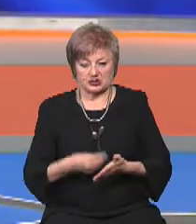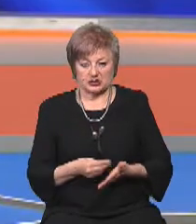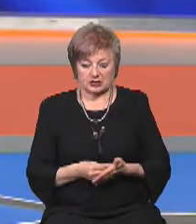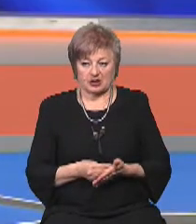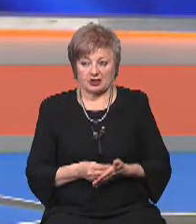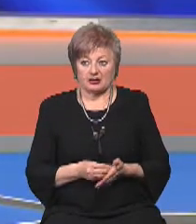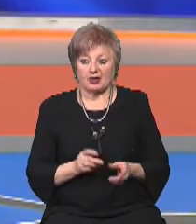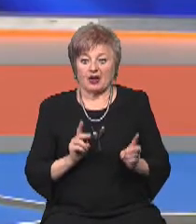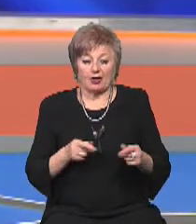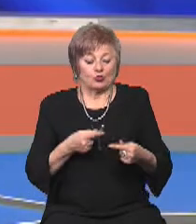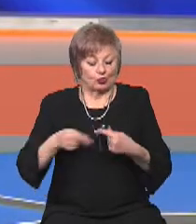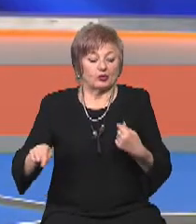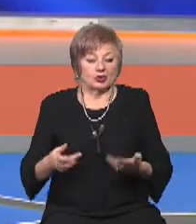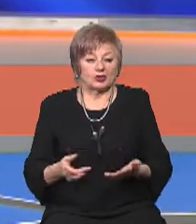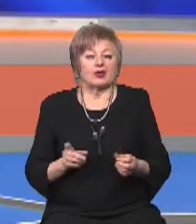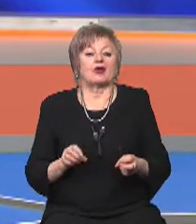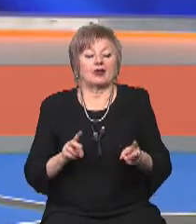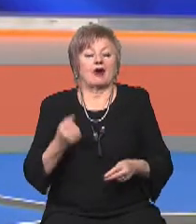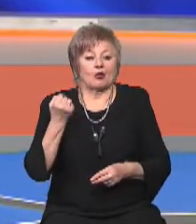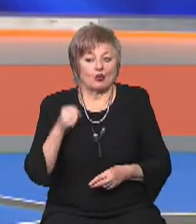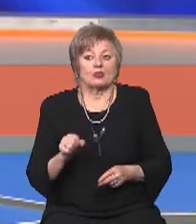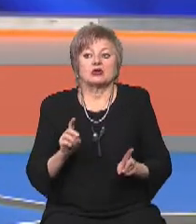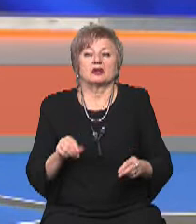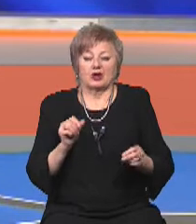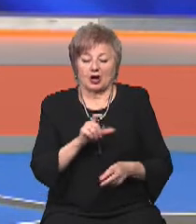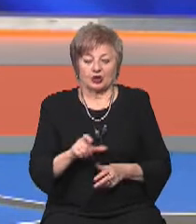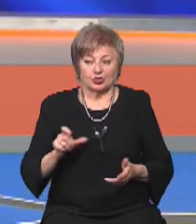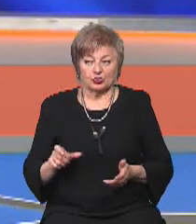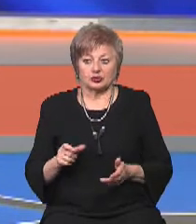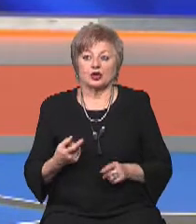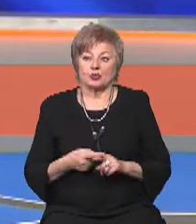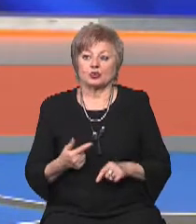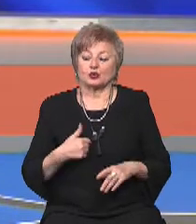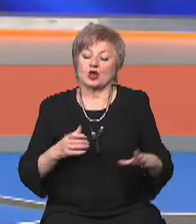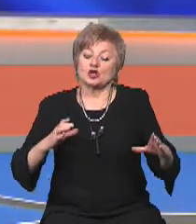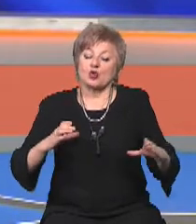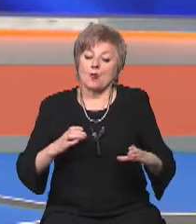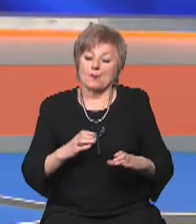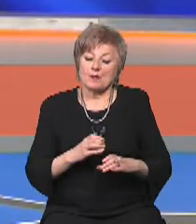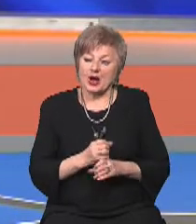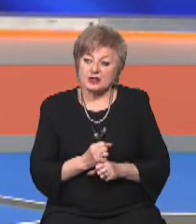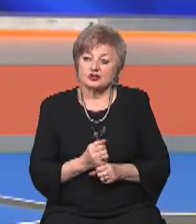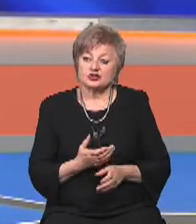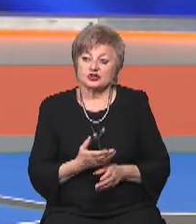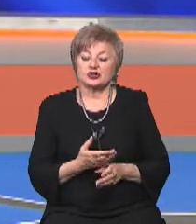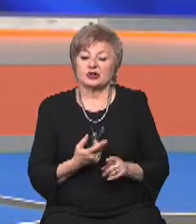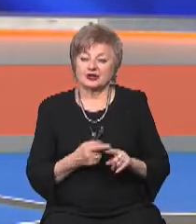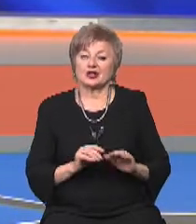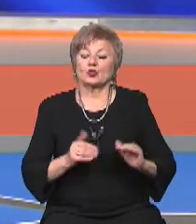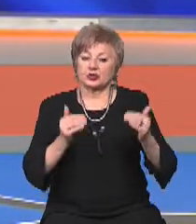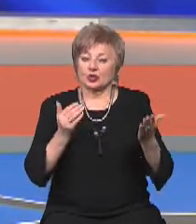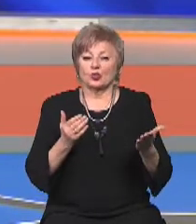А як же всі інші проекти? А як перемогти просто містянам? Тому у нас і є обмеження сьогодні взагалі виділення в окрему категорію